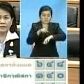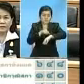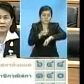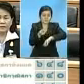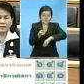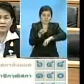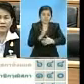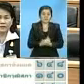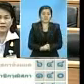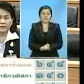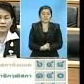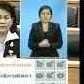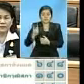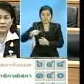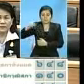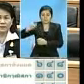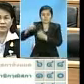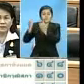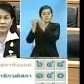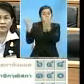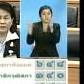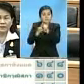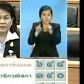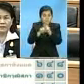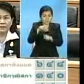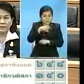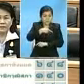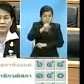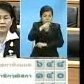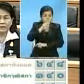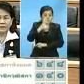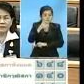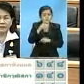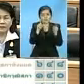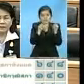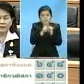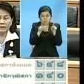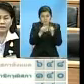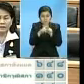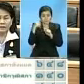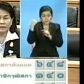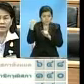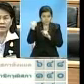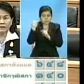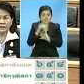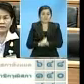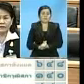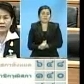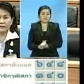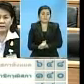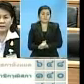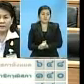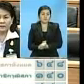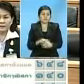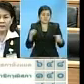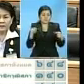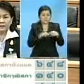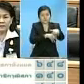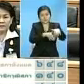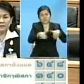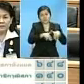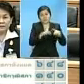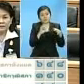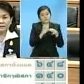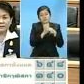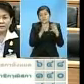กัดศาลรัฐธรรมนูญและปปช.ก็เช่นเดียวกันครับที่มาขององค์ประกอบนั้นไม่ได้มีการยึดโยงจากประชาชนเลย